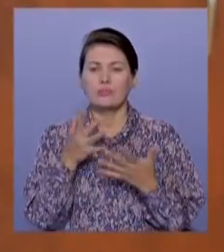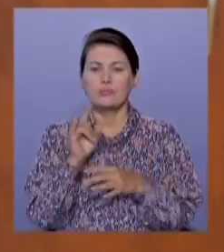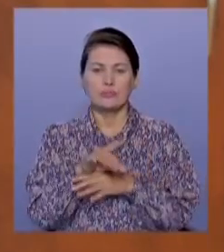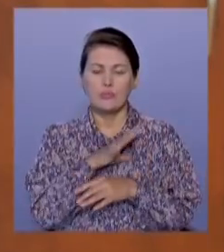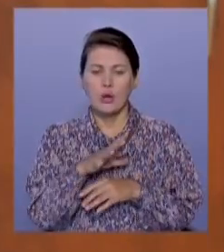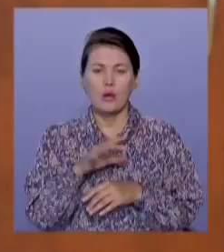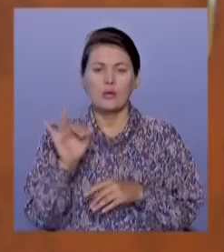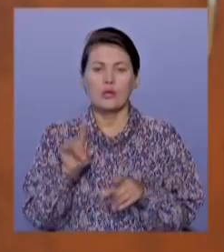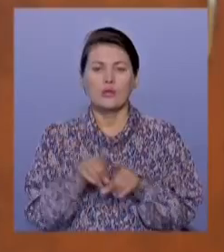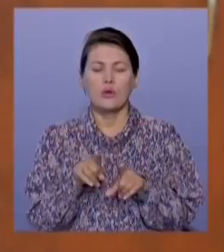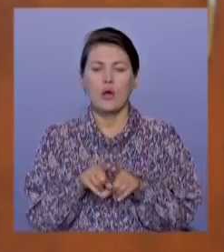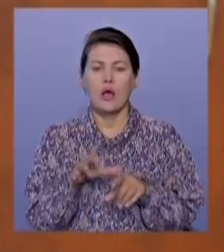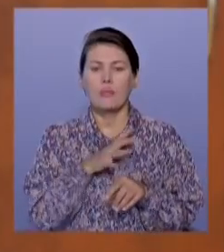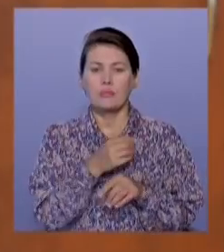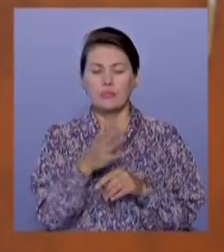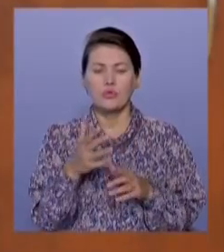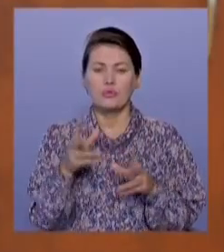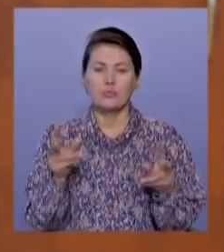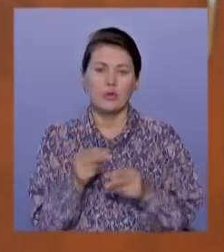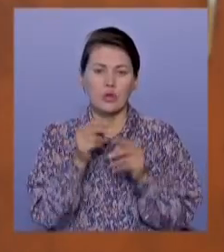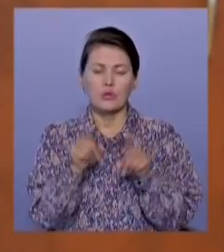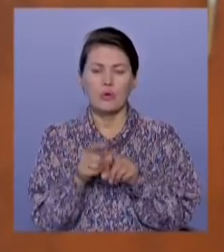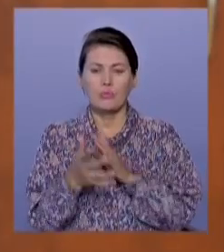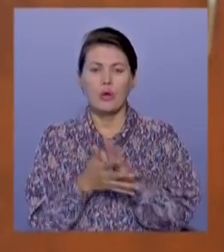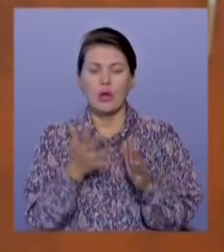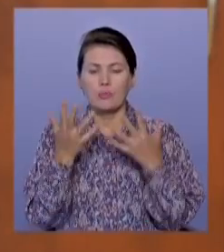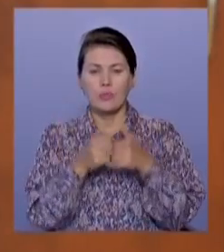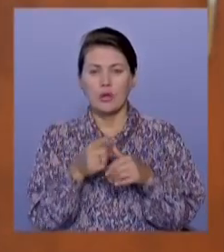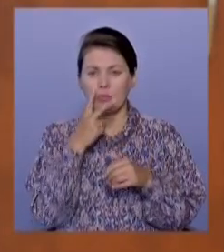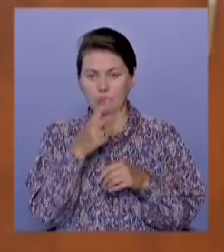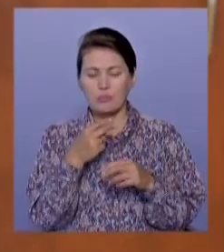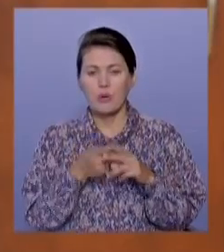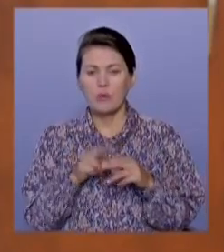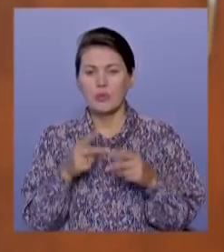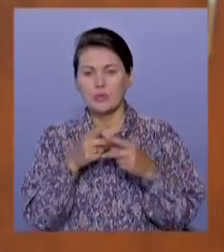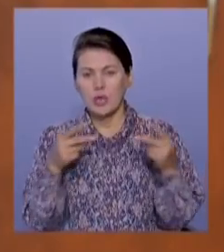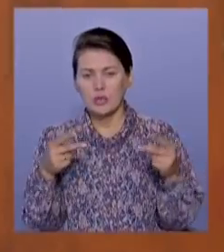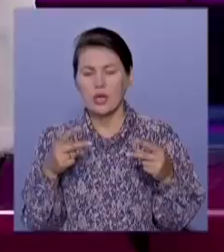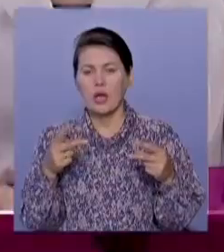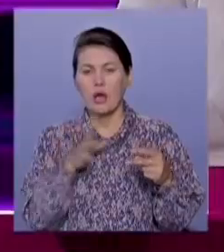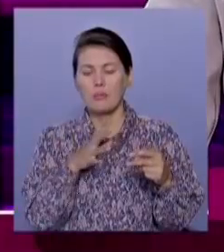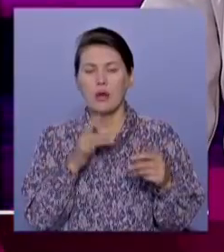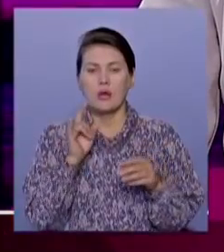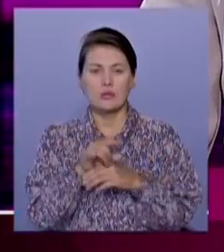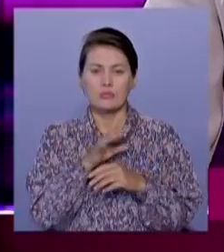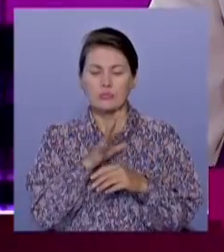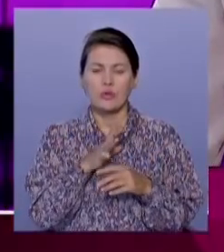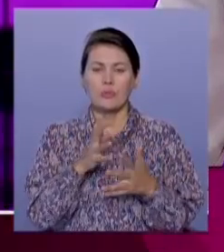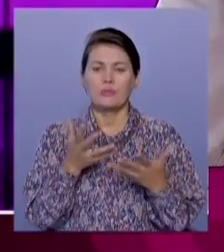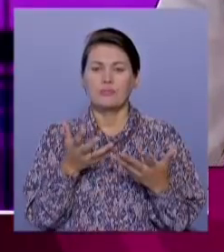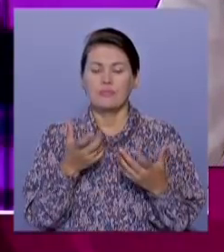жаңағыдай айтып өткен, жаңағыдай біздегі жаңа үлгі ретіндегі айтып өткен жаңа сандарға қарай соны салыстыра отырып алданып қалмаса